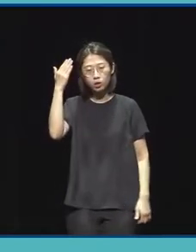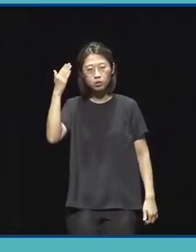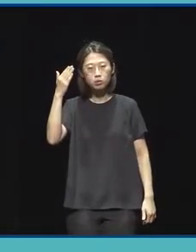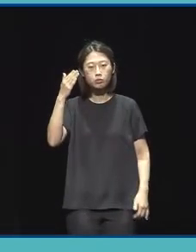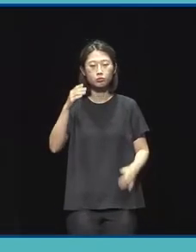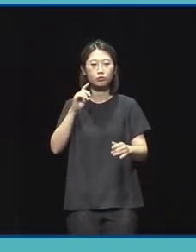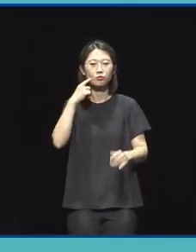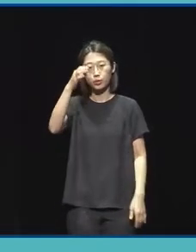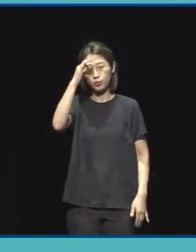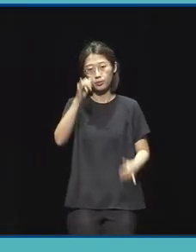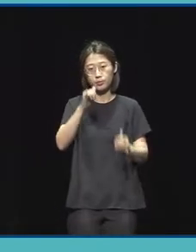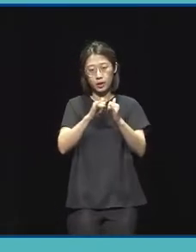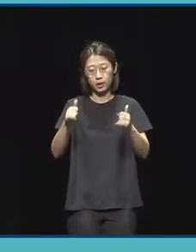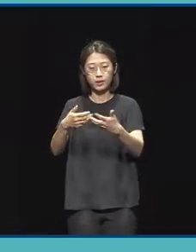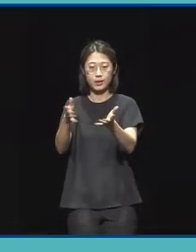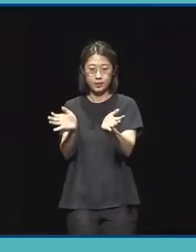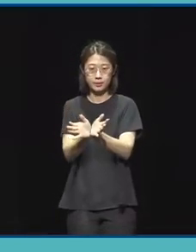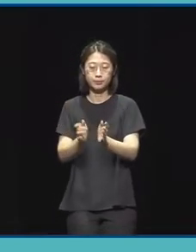볼 수 있습니다.